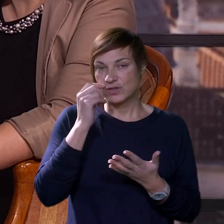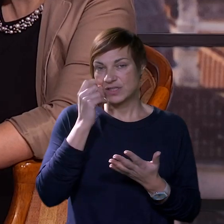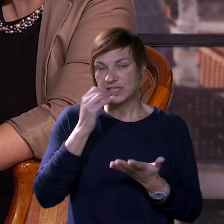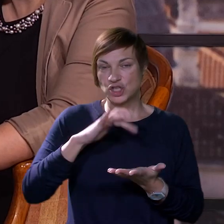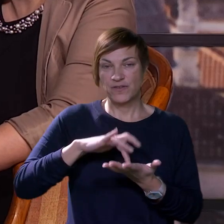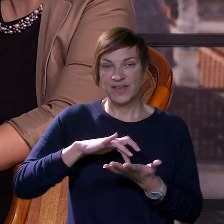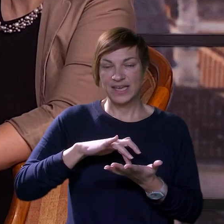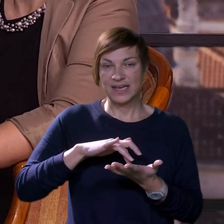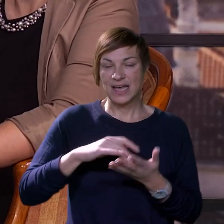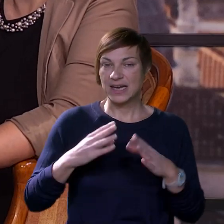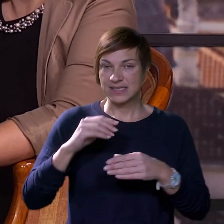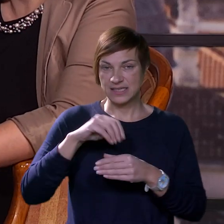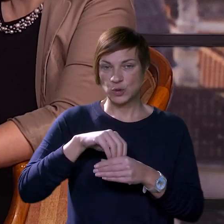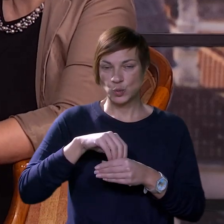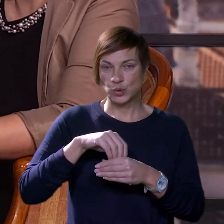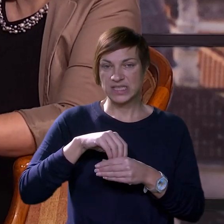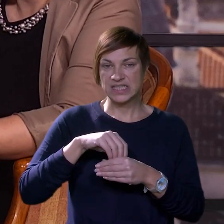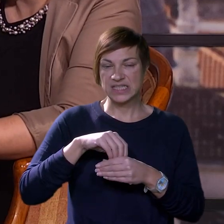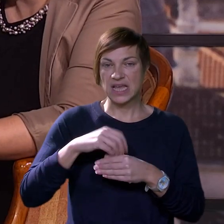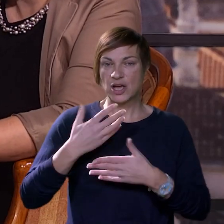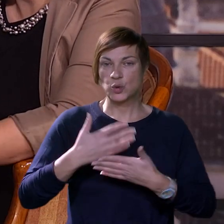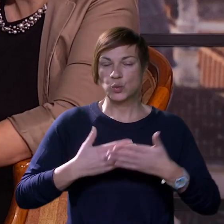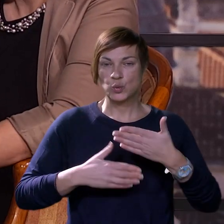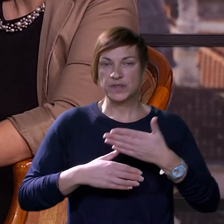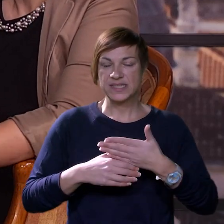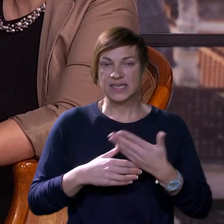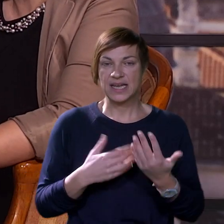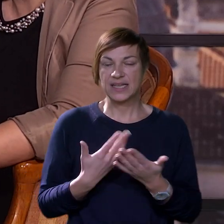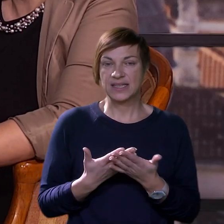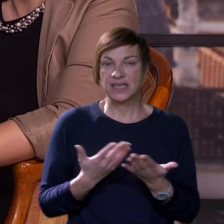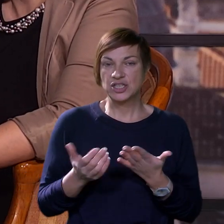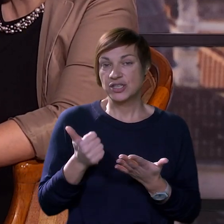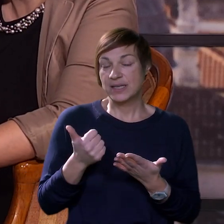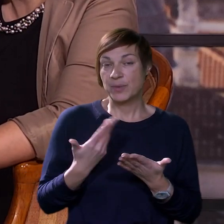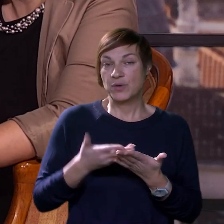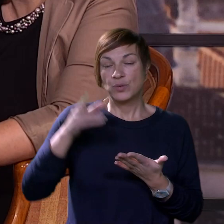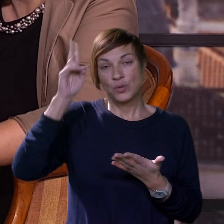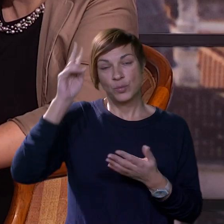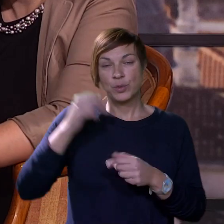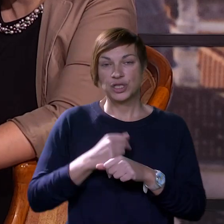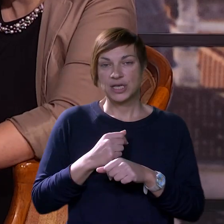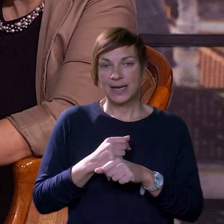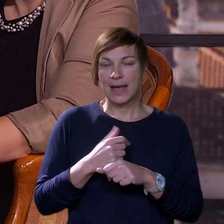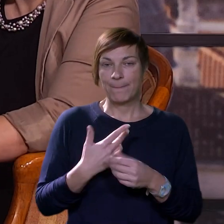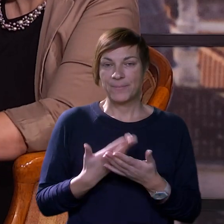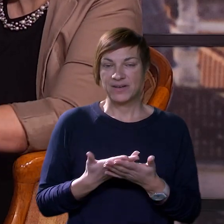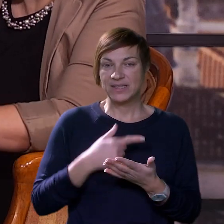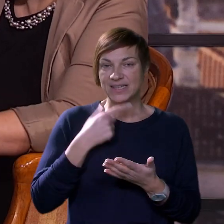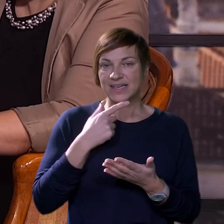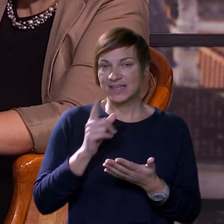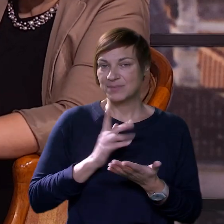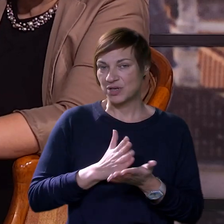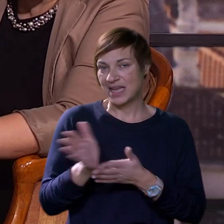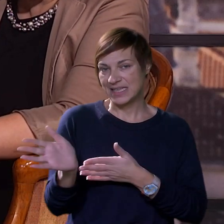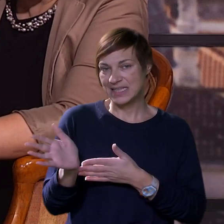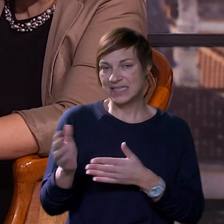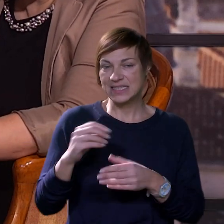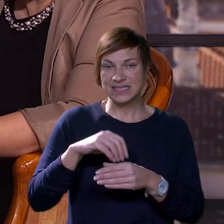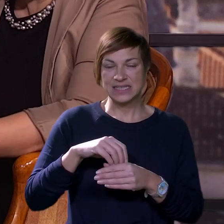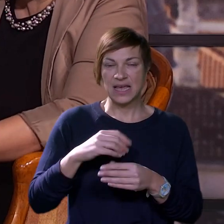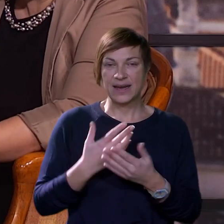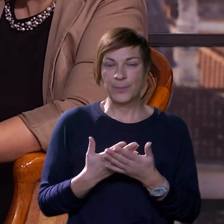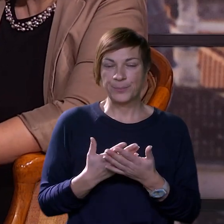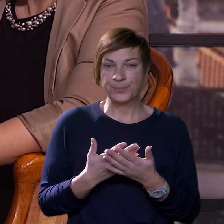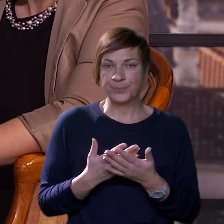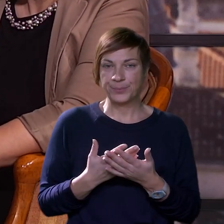se čovjek nalazi u stanu, recimo u zgradi, što za prvu ruku može napraviti? Znači, rekli smo ne izlaziti iz